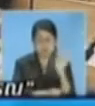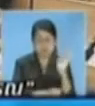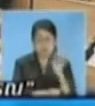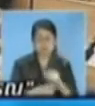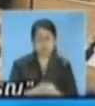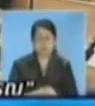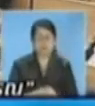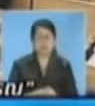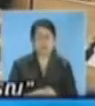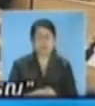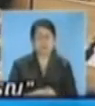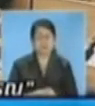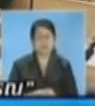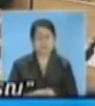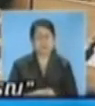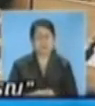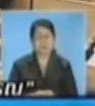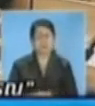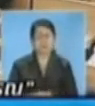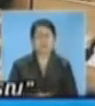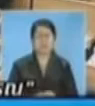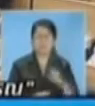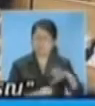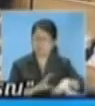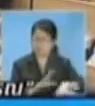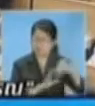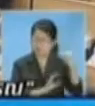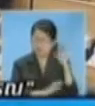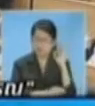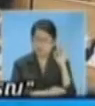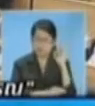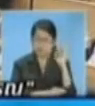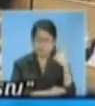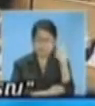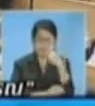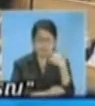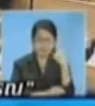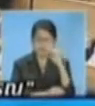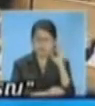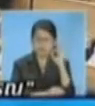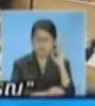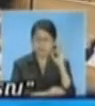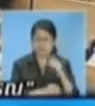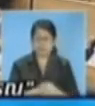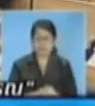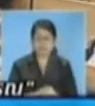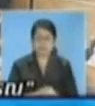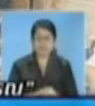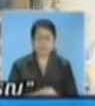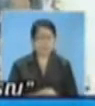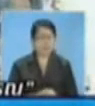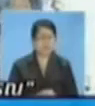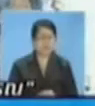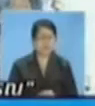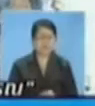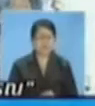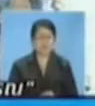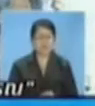ซึ่งเสียงที่ลงมติถอดถอน40เสียงถือว่าไม่ถึง3ใน5ของจำนวนสมาชิกทั้งหม